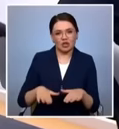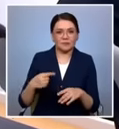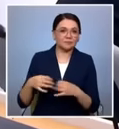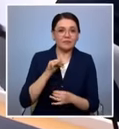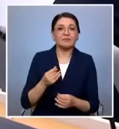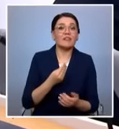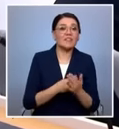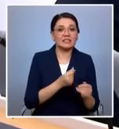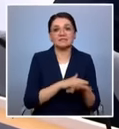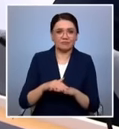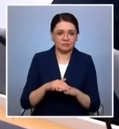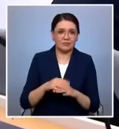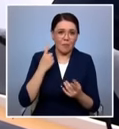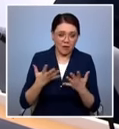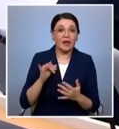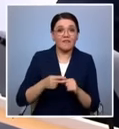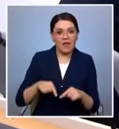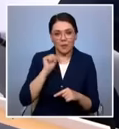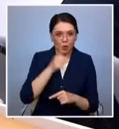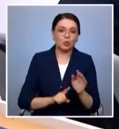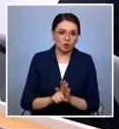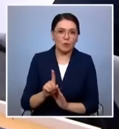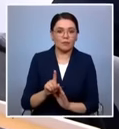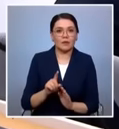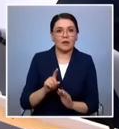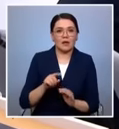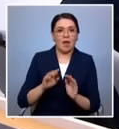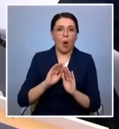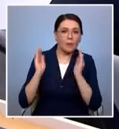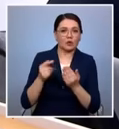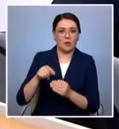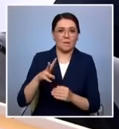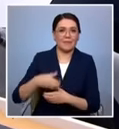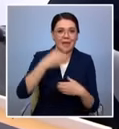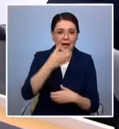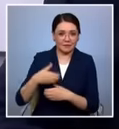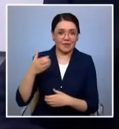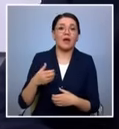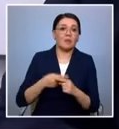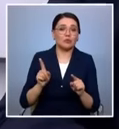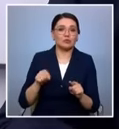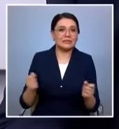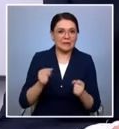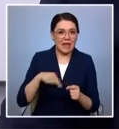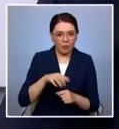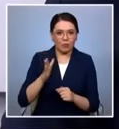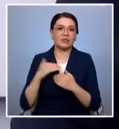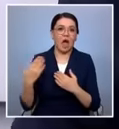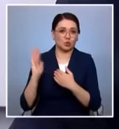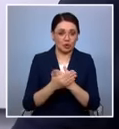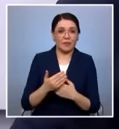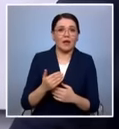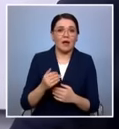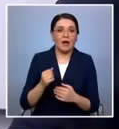любимый писатель – это Булгаков. Это вот прямо диагноз. На вопрос о том, какое у Хабирова любимое место на Земле за